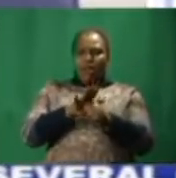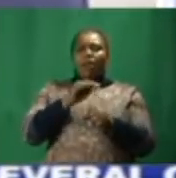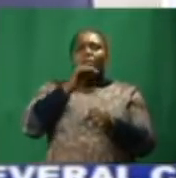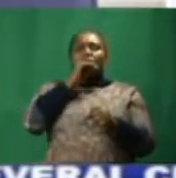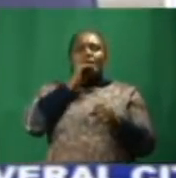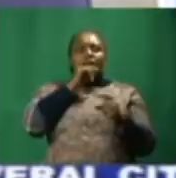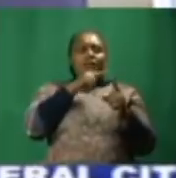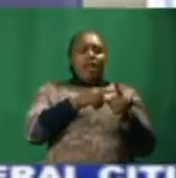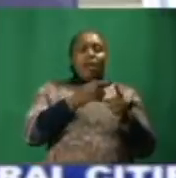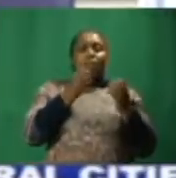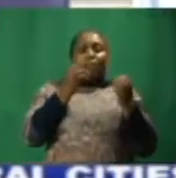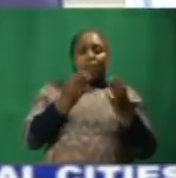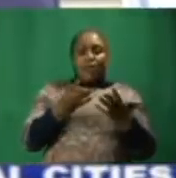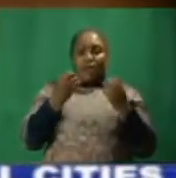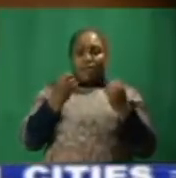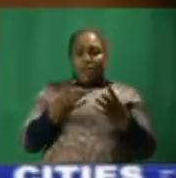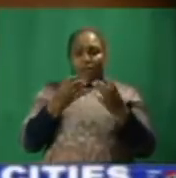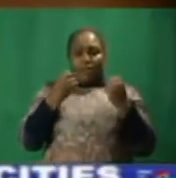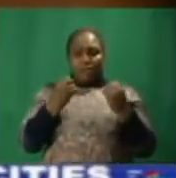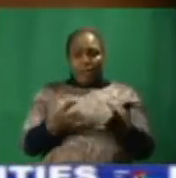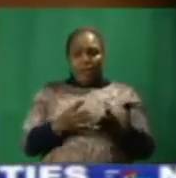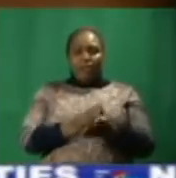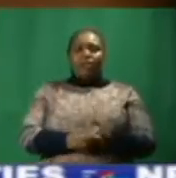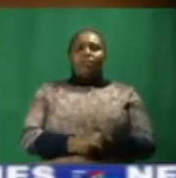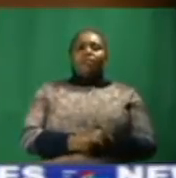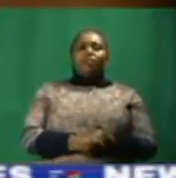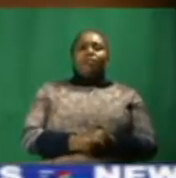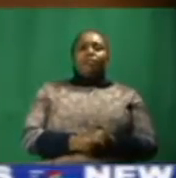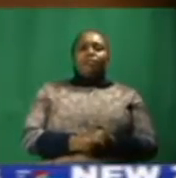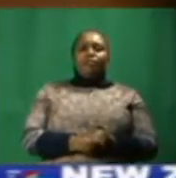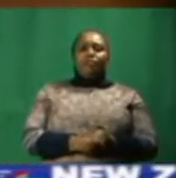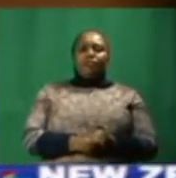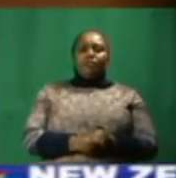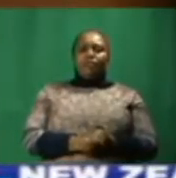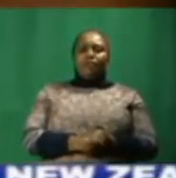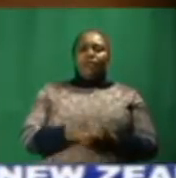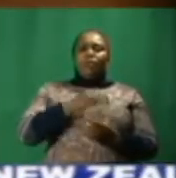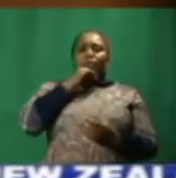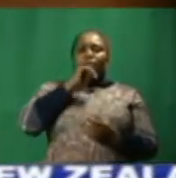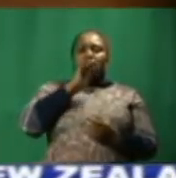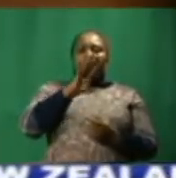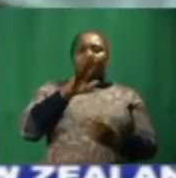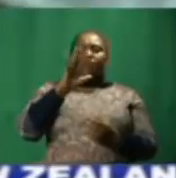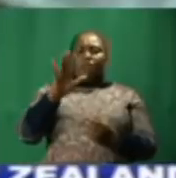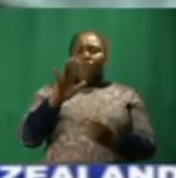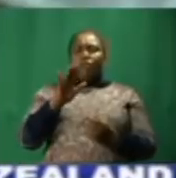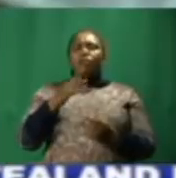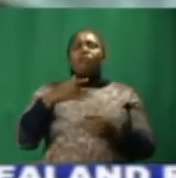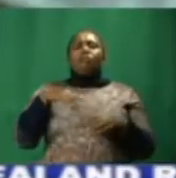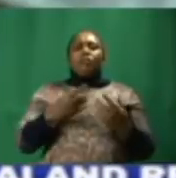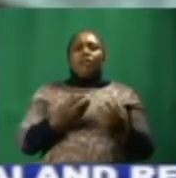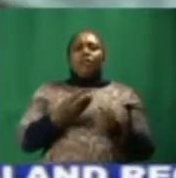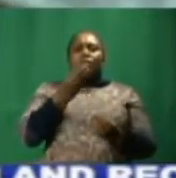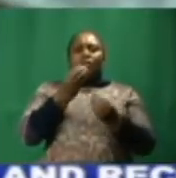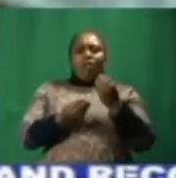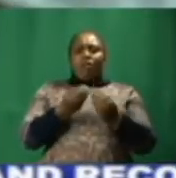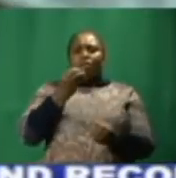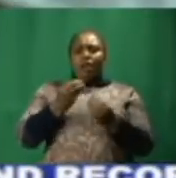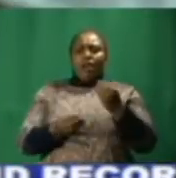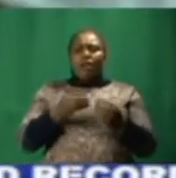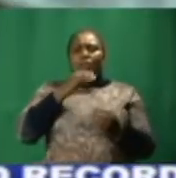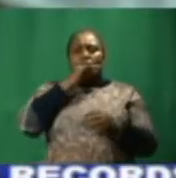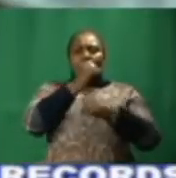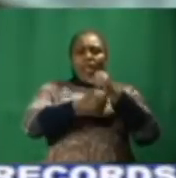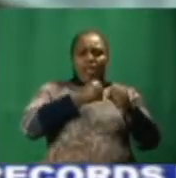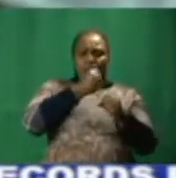la imfica kanze bangemashumi lamane nesihlanu labasesigabeni setinyanga kuya eminyakeni le imfica lokungiso